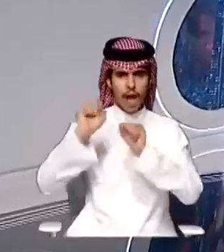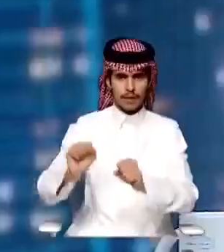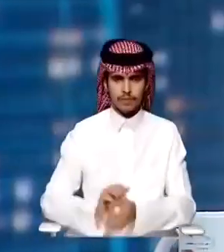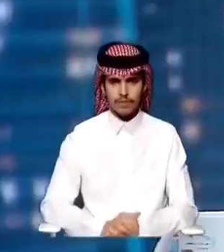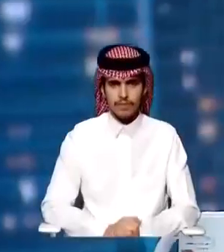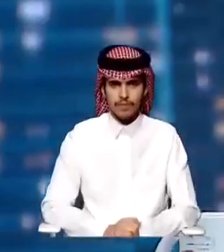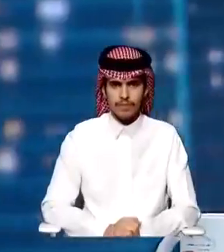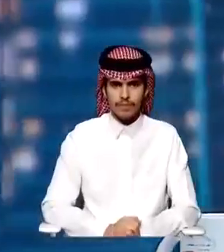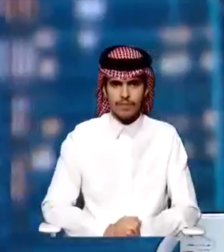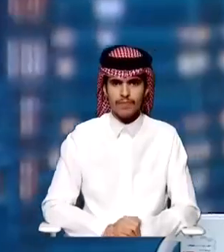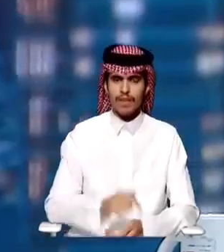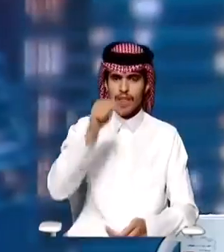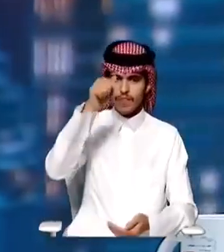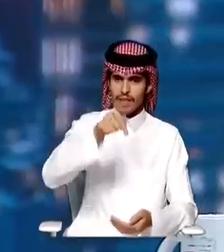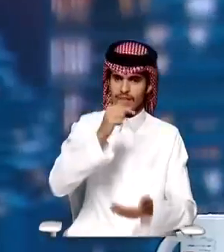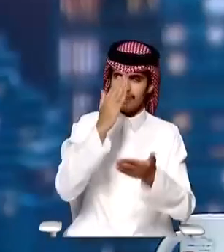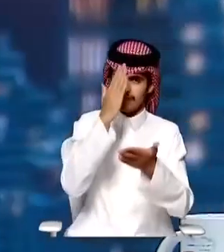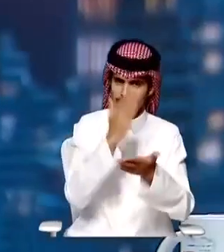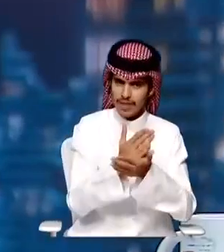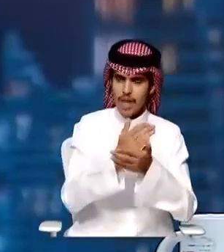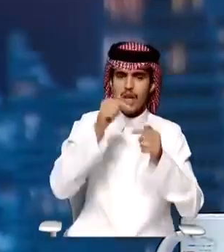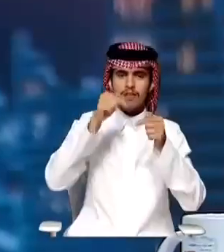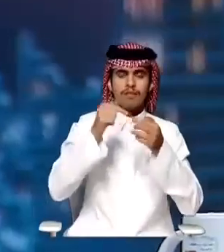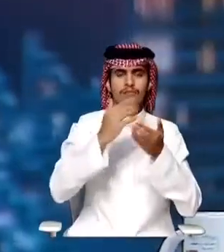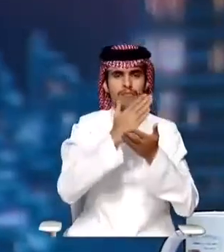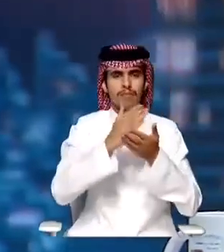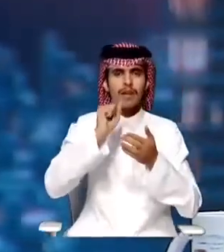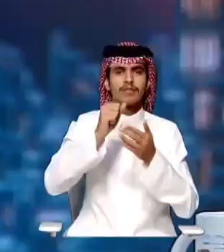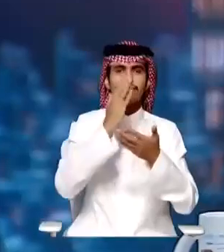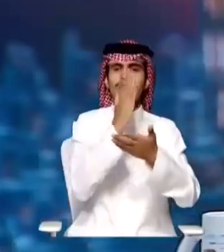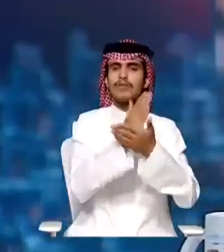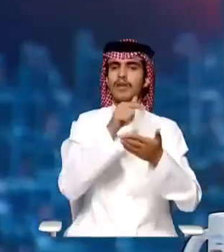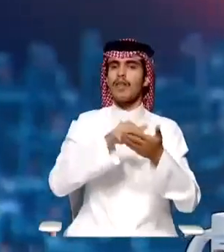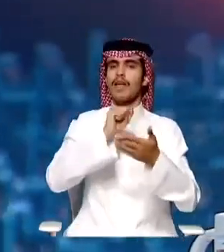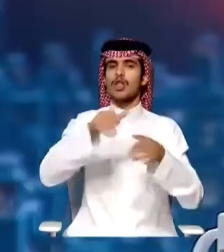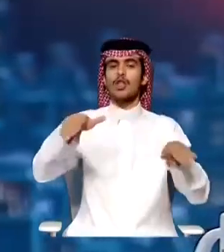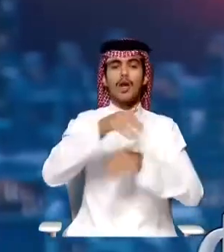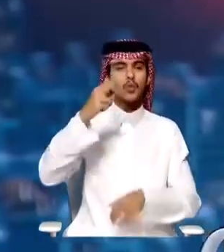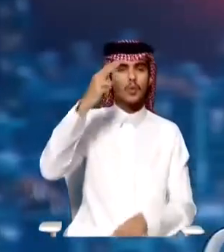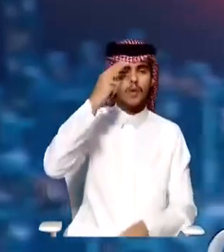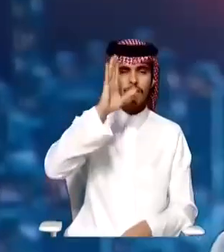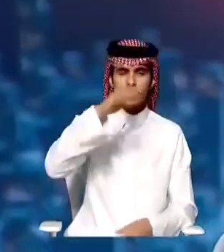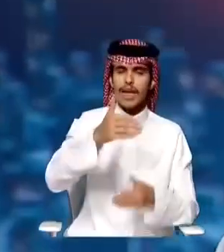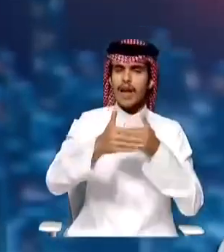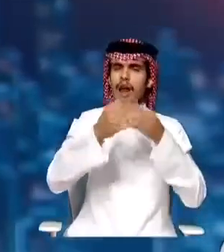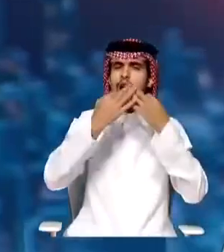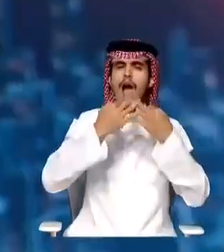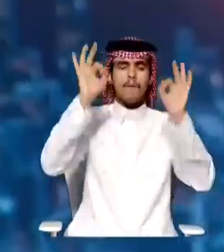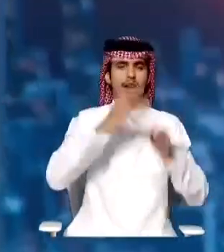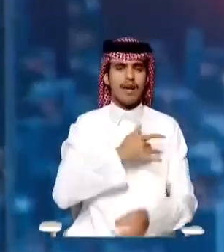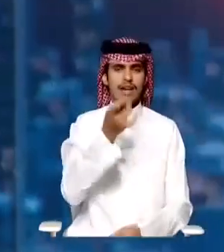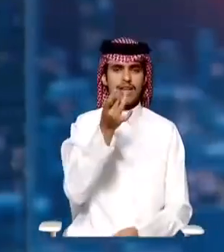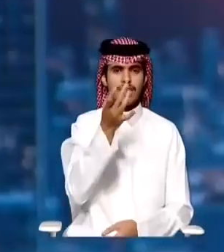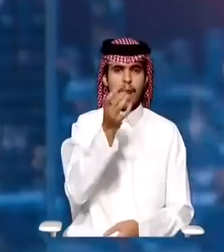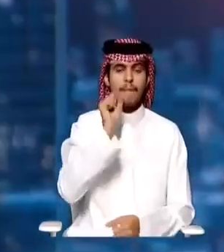فاصل نكمل بعد ما تبقى من برنامج الشار السعودي مع حلقه قريبه الى كل القلوب فئه